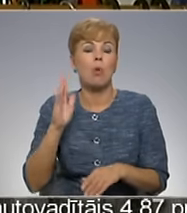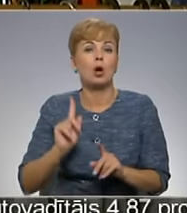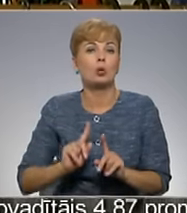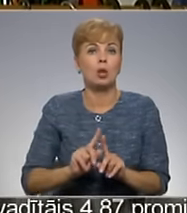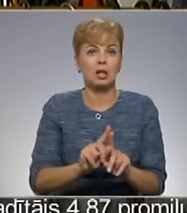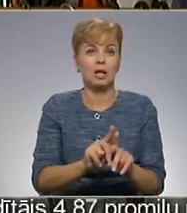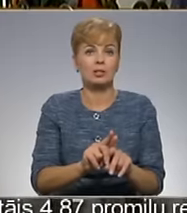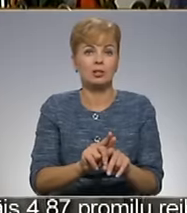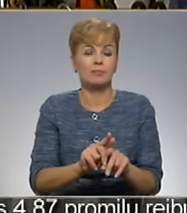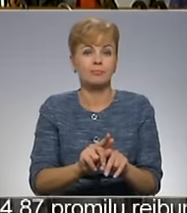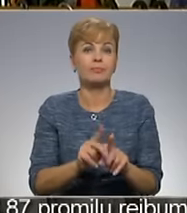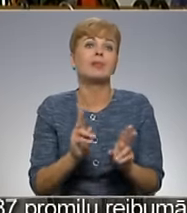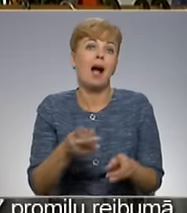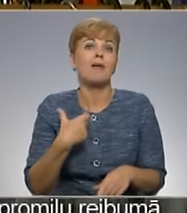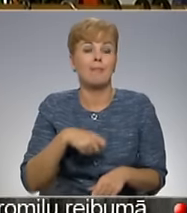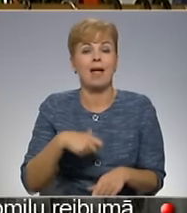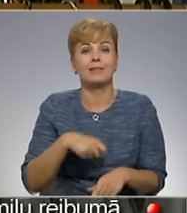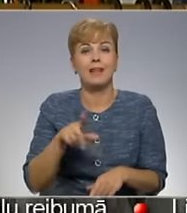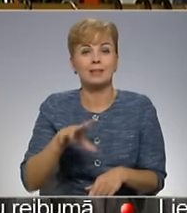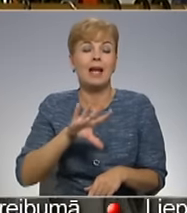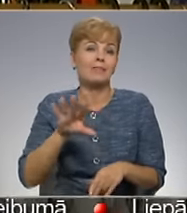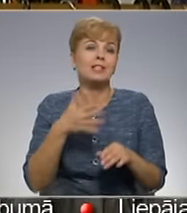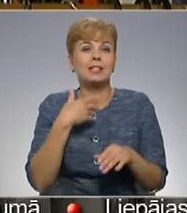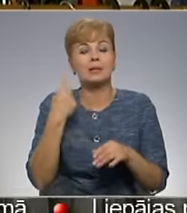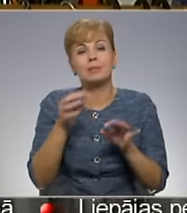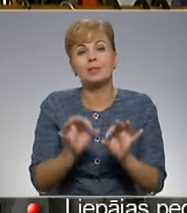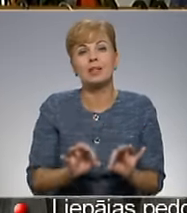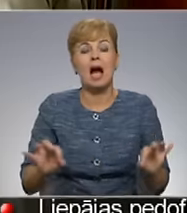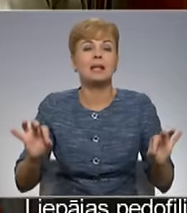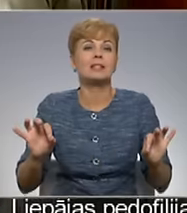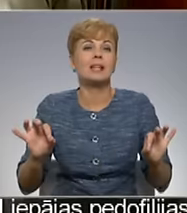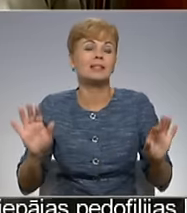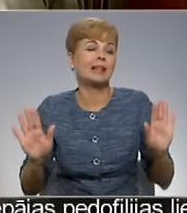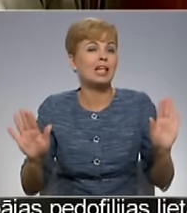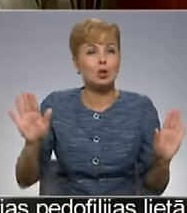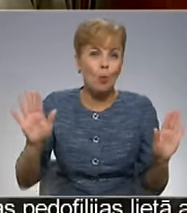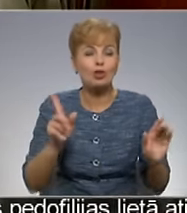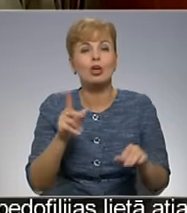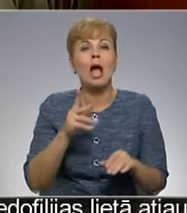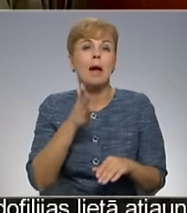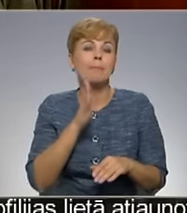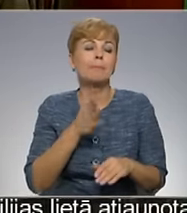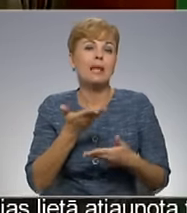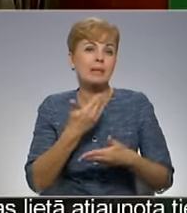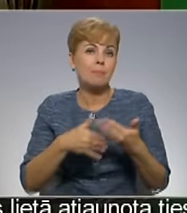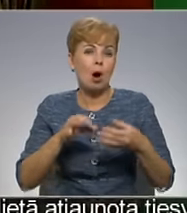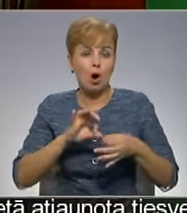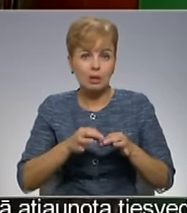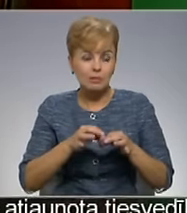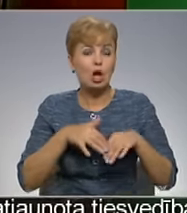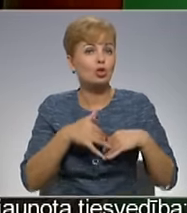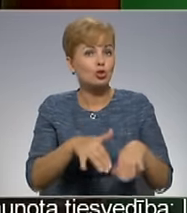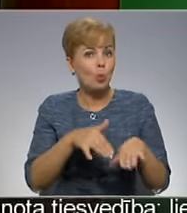tur, nu kā ar meitenēm, mēs visas grib būt skaistas un visas lidojošas. Lai arī paraolimpiešu tērpus šuj Smiltenē,